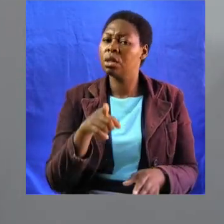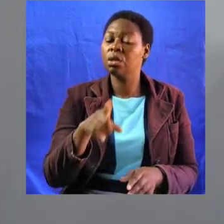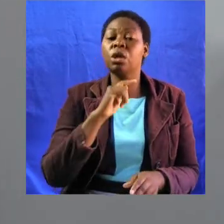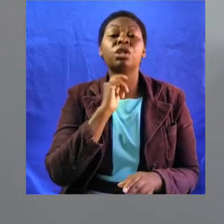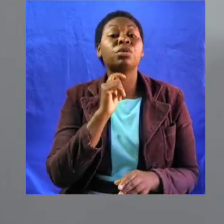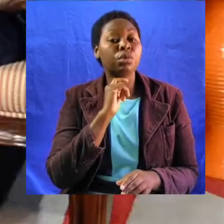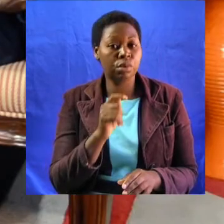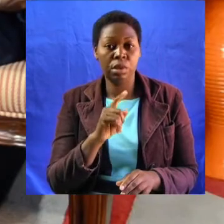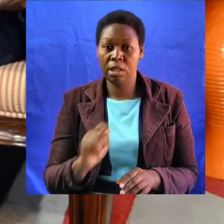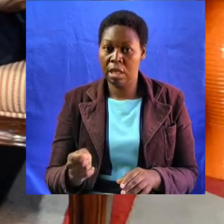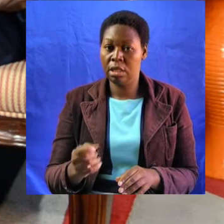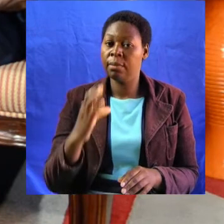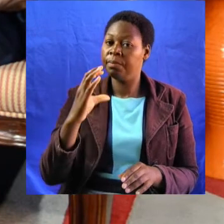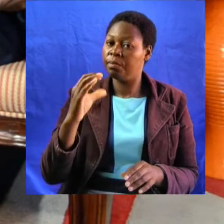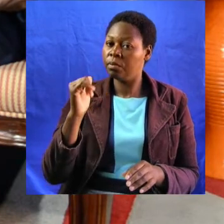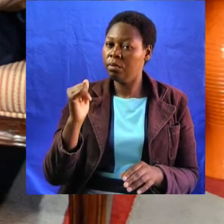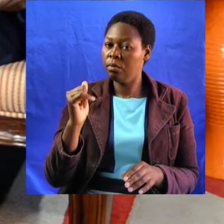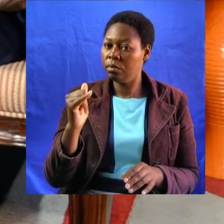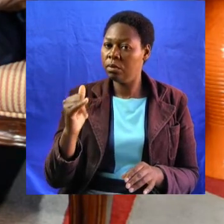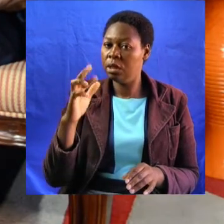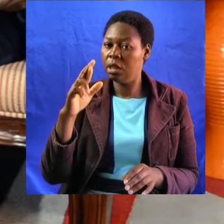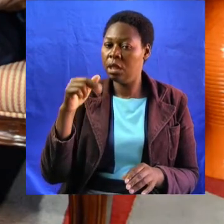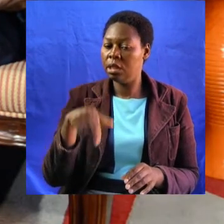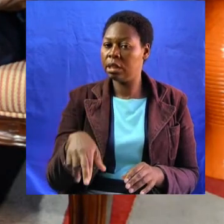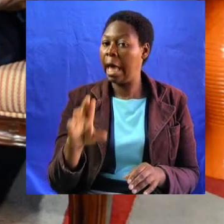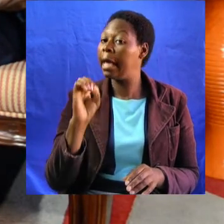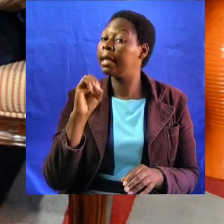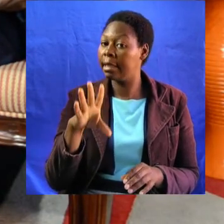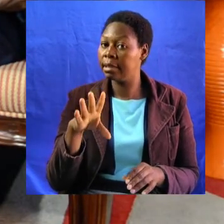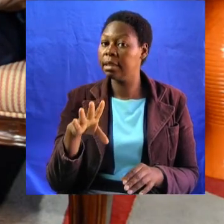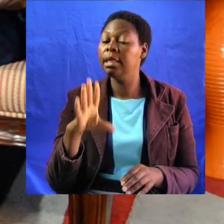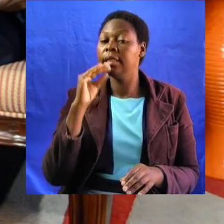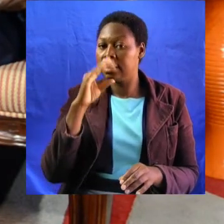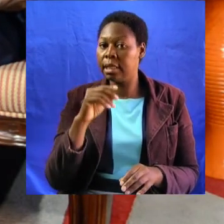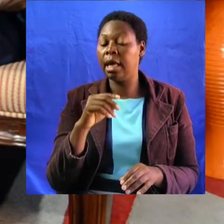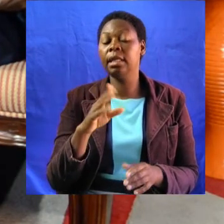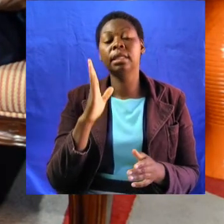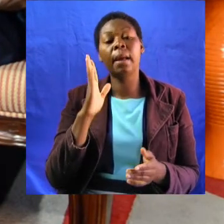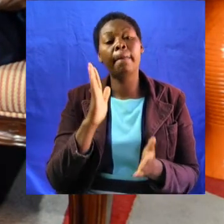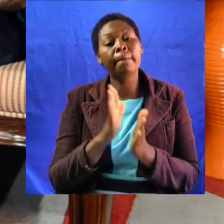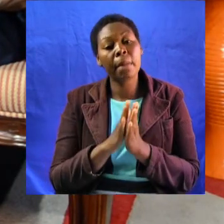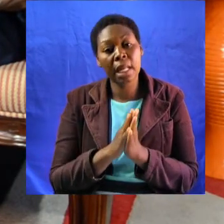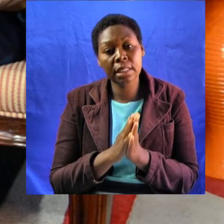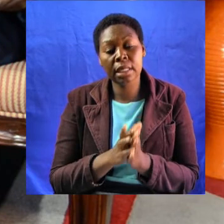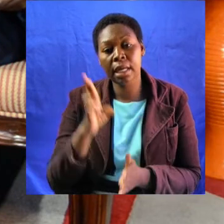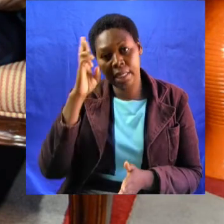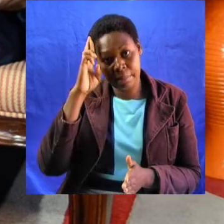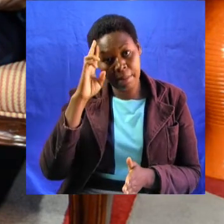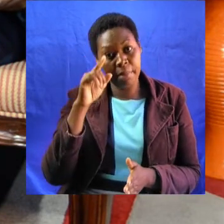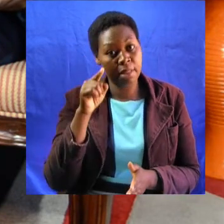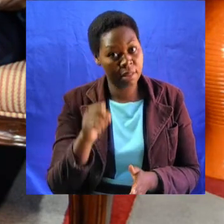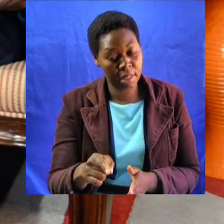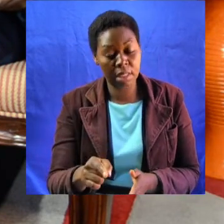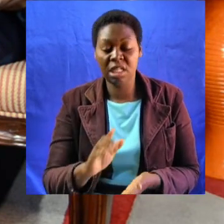chirevo chaCyrus. Hanzi cha chakatonyorwa kunzi murangarire kuri kuti cha chakastembwa kunzi please note zvakakosha.